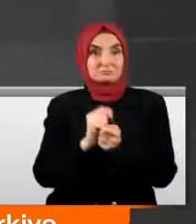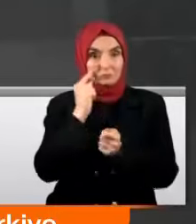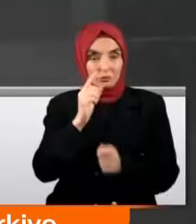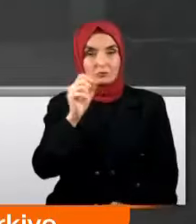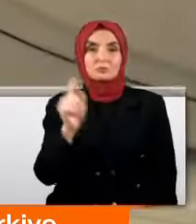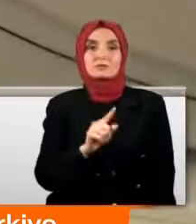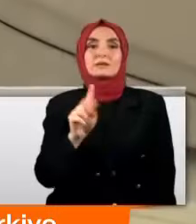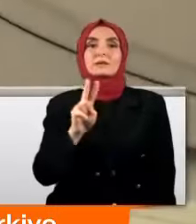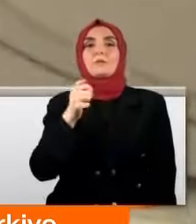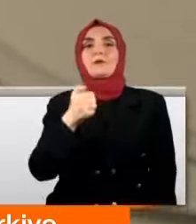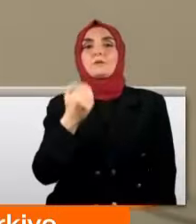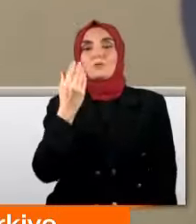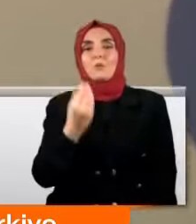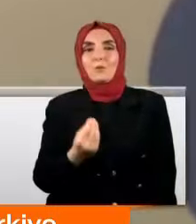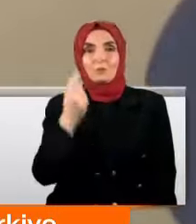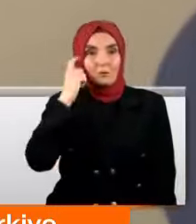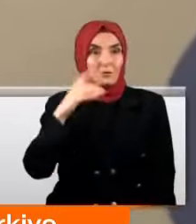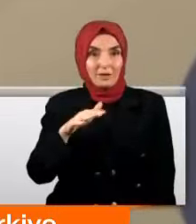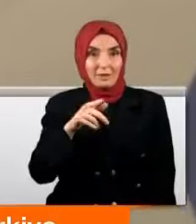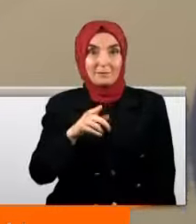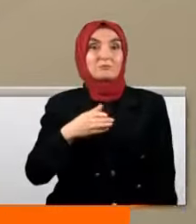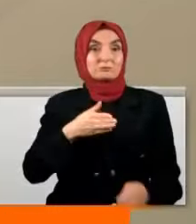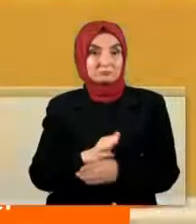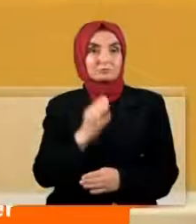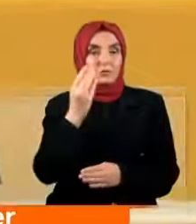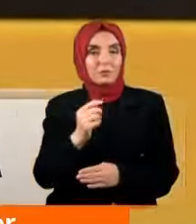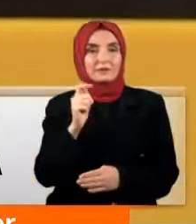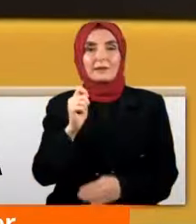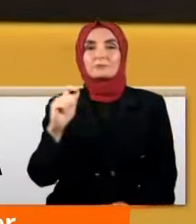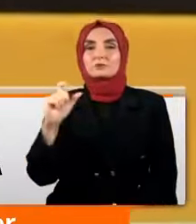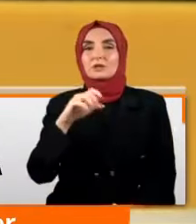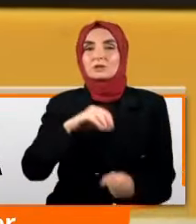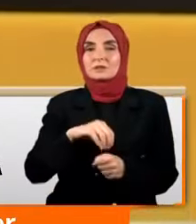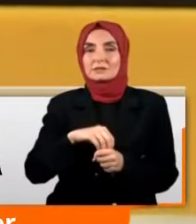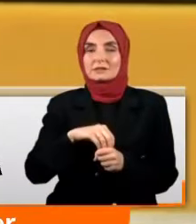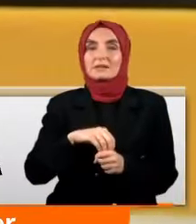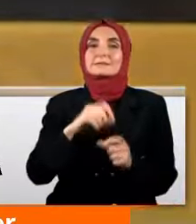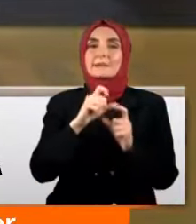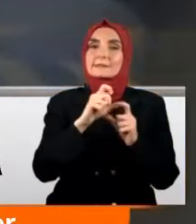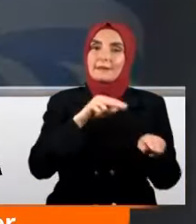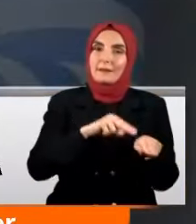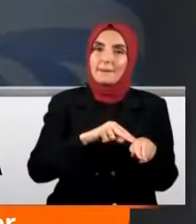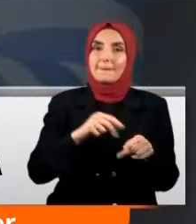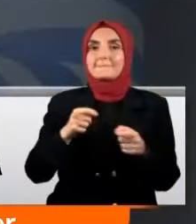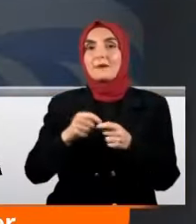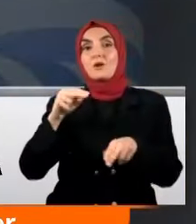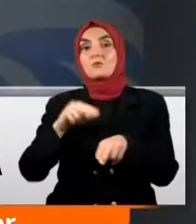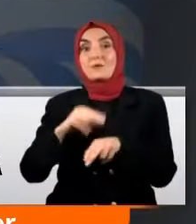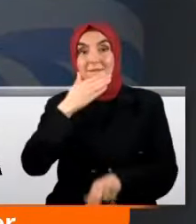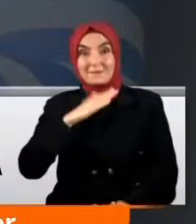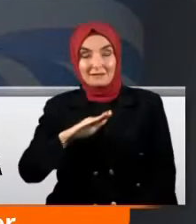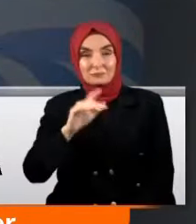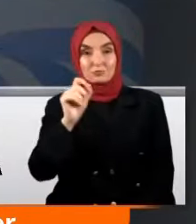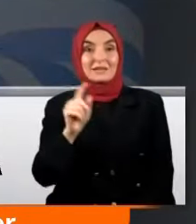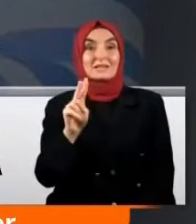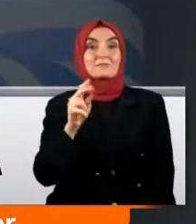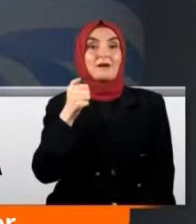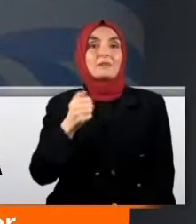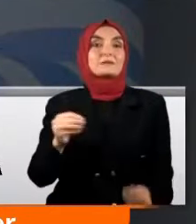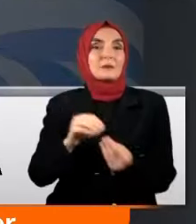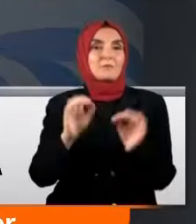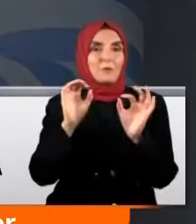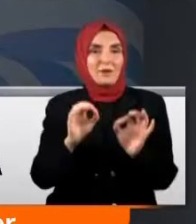%26'ya çıktı. Tahmin gerçekleşir de Temmuz ayında SSK ve Bağkur emeklisine %26 zam verilirse en düşük emekli